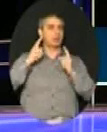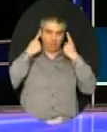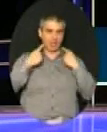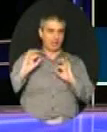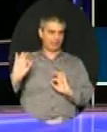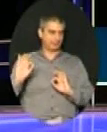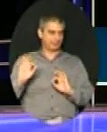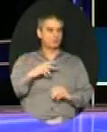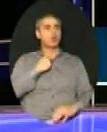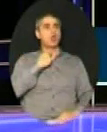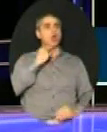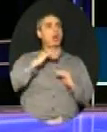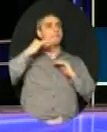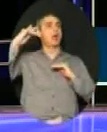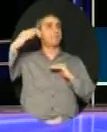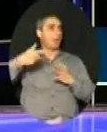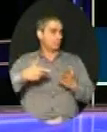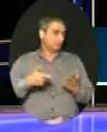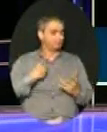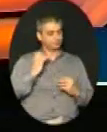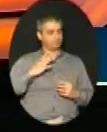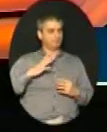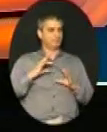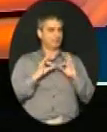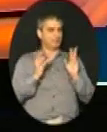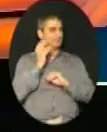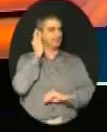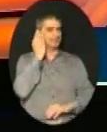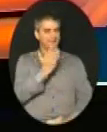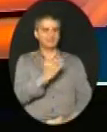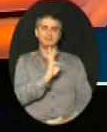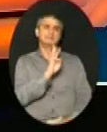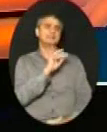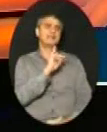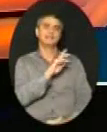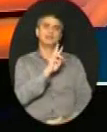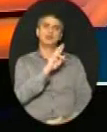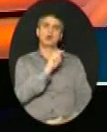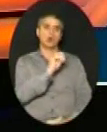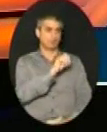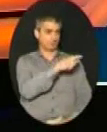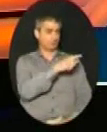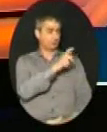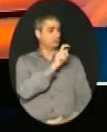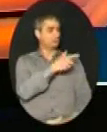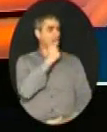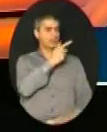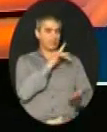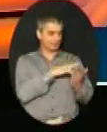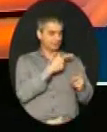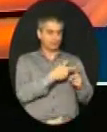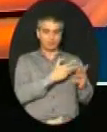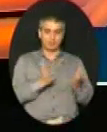החרדי, כל ברמה, שלום לך. נהיה ג'נטלמני, נתחיל עם הגברת. שרי רוט, אריה דרי נמצא היום